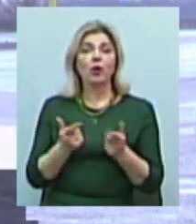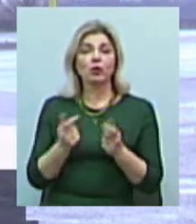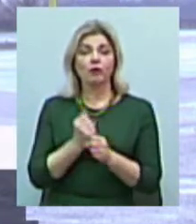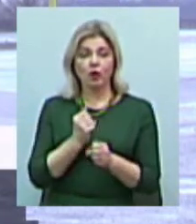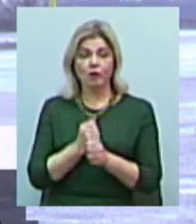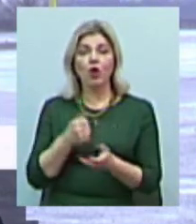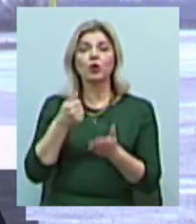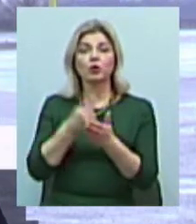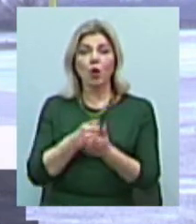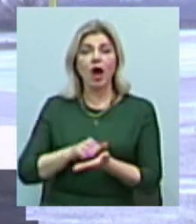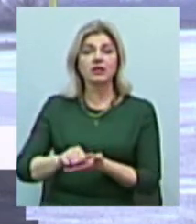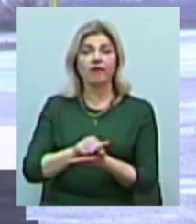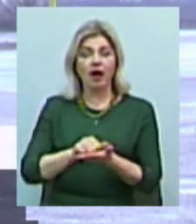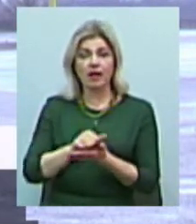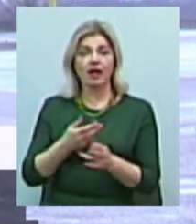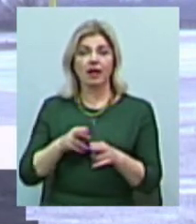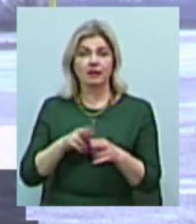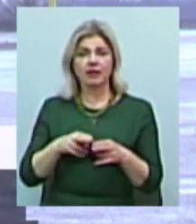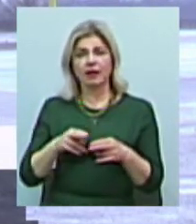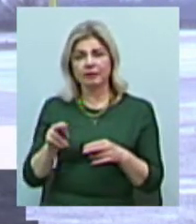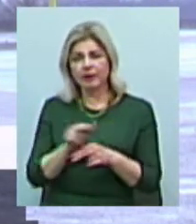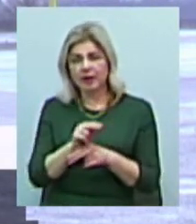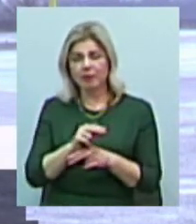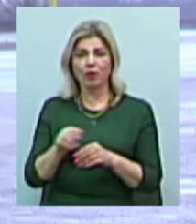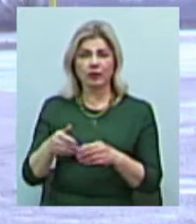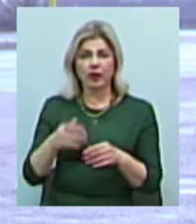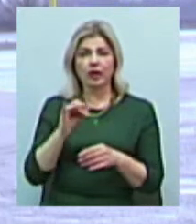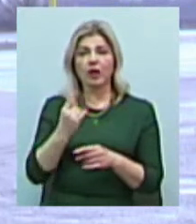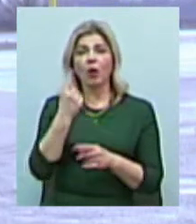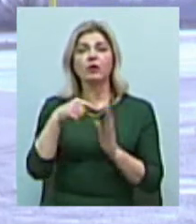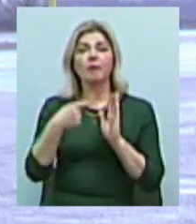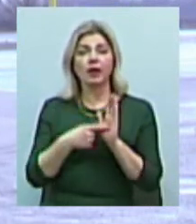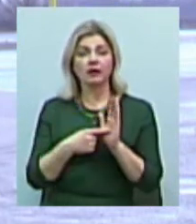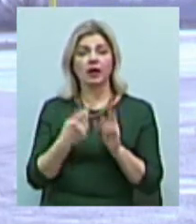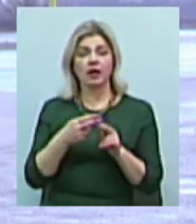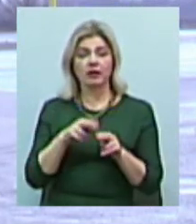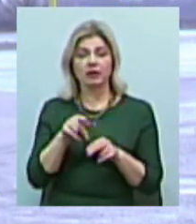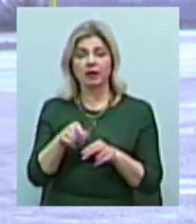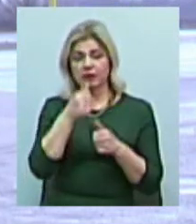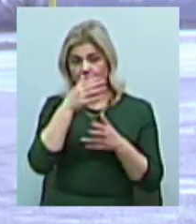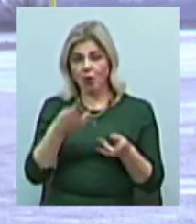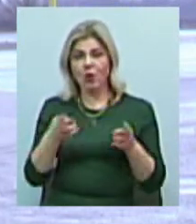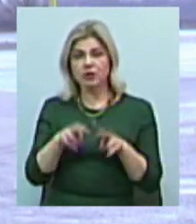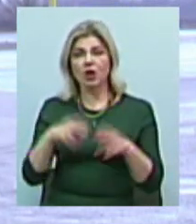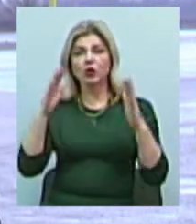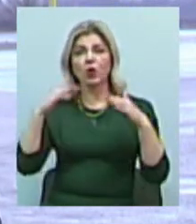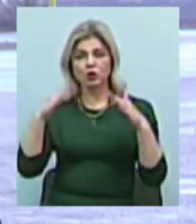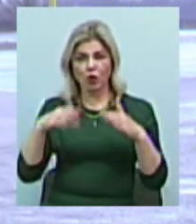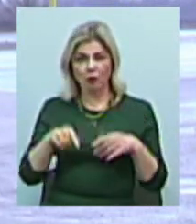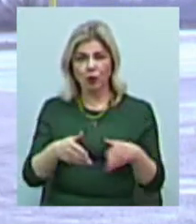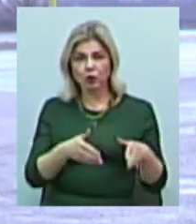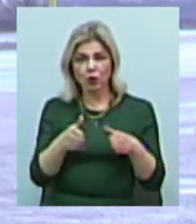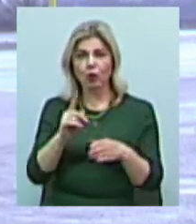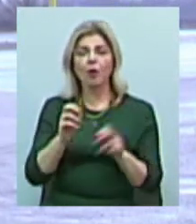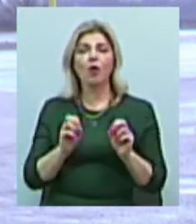укладання асфальту, тобто це фрезерування. Єдине питання, що відфрезеровані карти не можна залишати під дощем, оскільки є